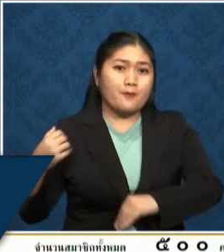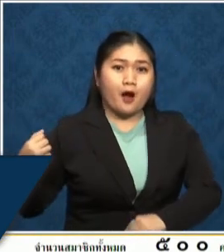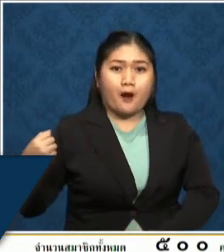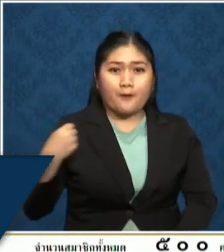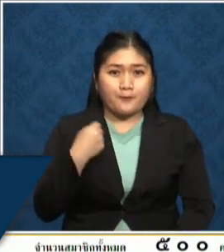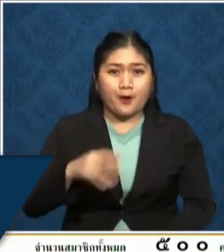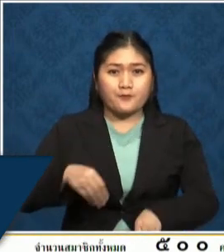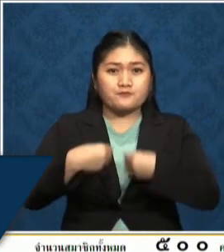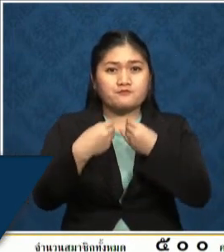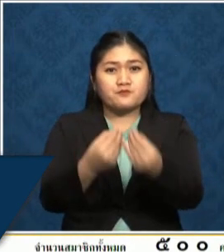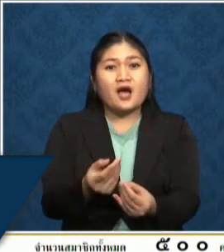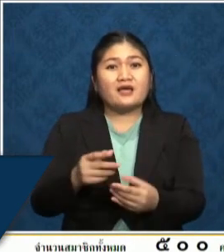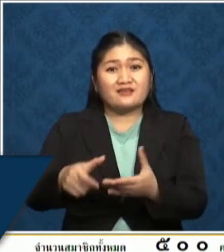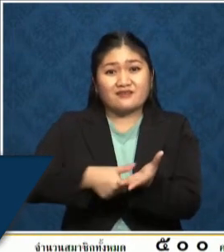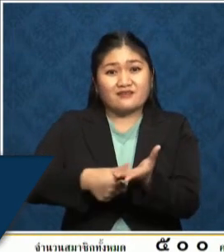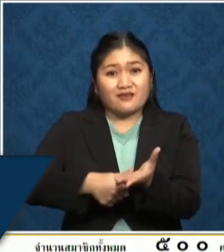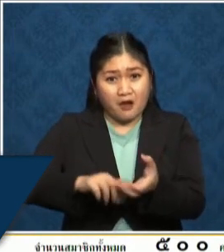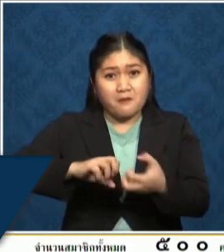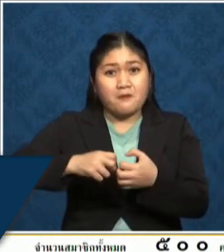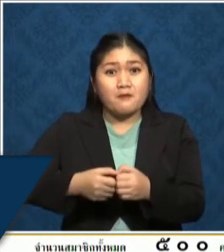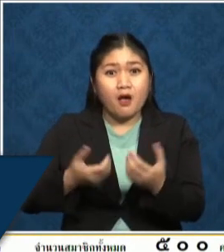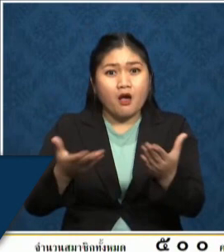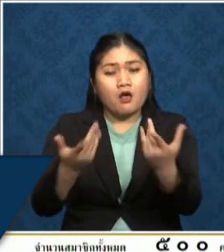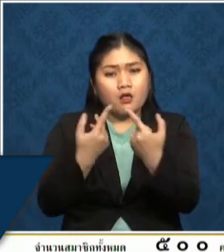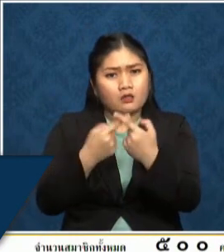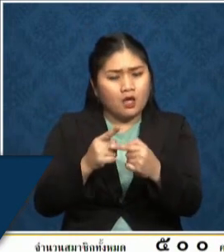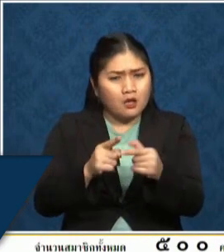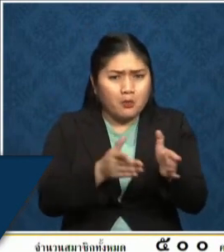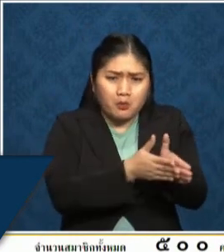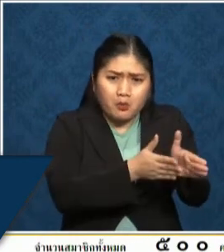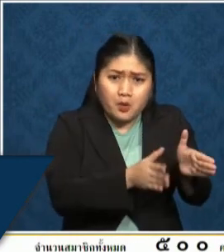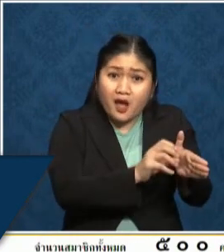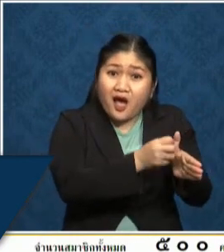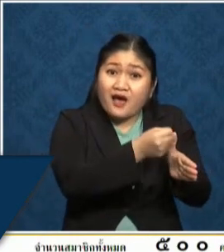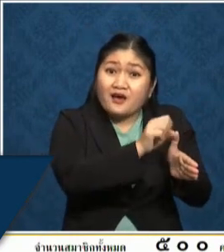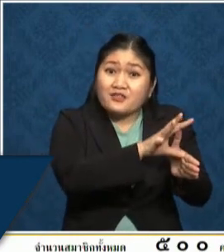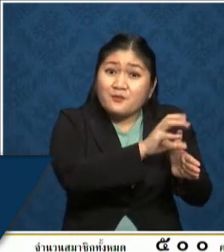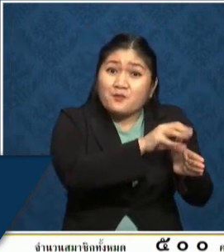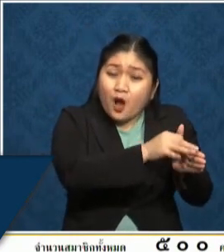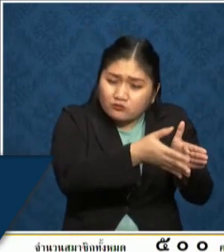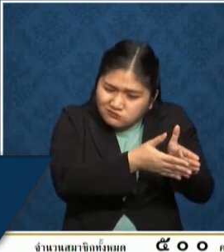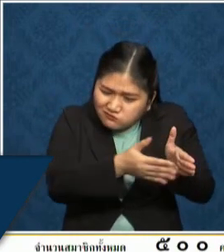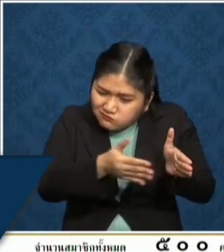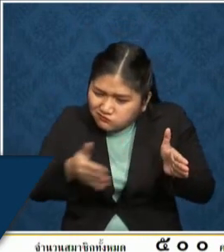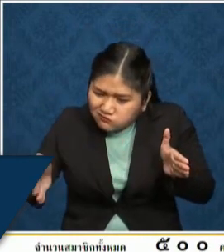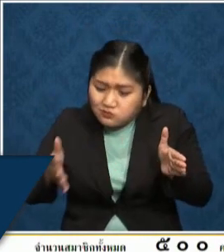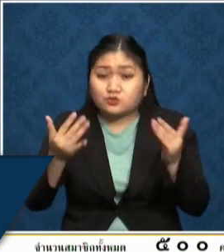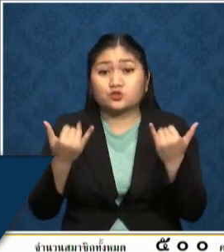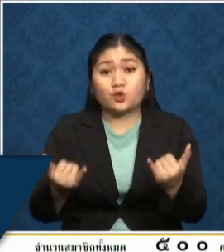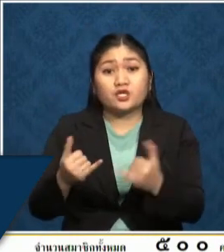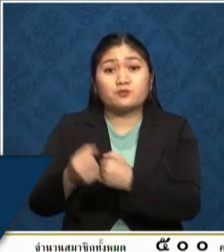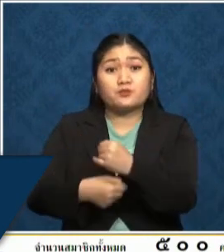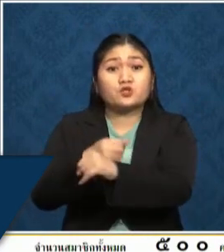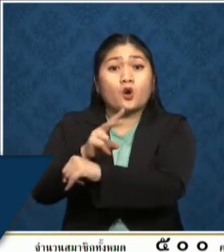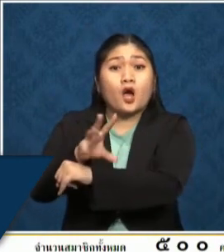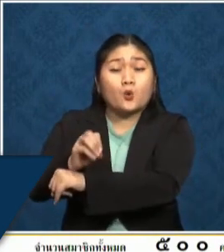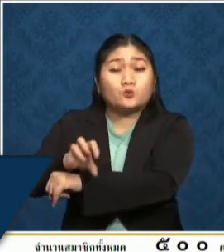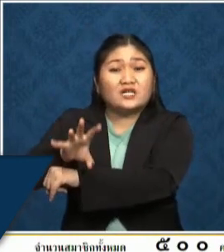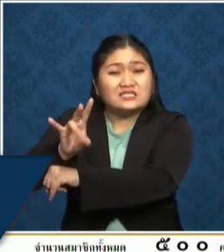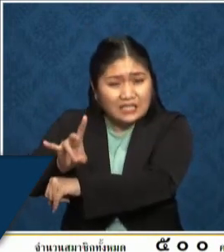อมนาคในการแ้ไขปัญหาขจากปี 259 จนถงปัจจุบัปี 2567ตวิ